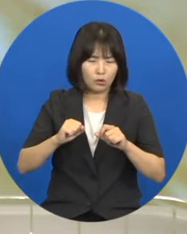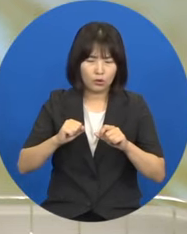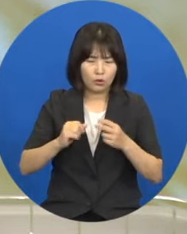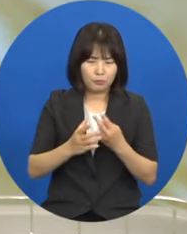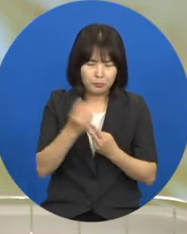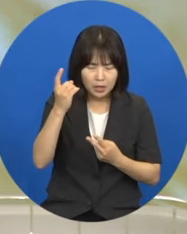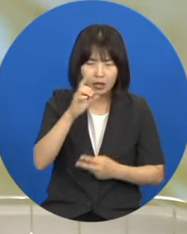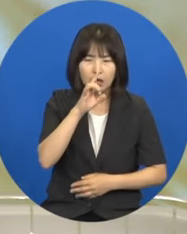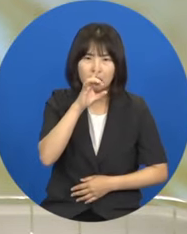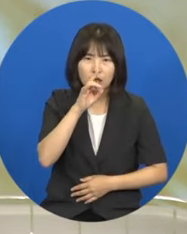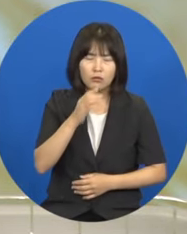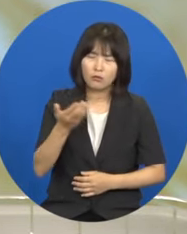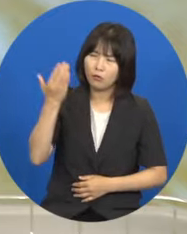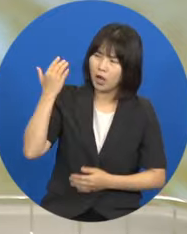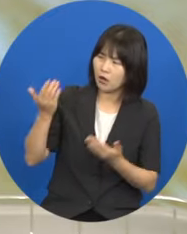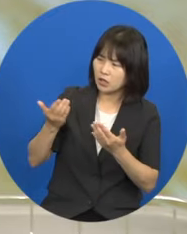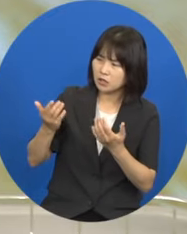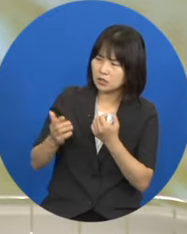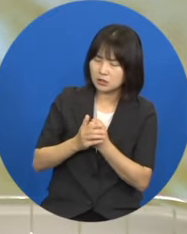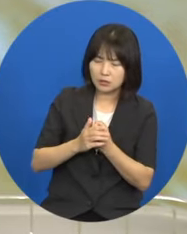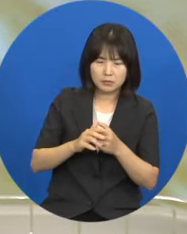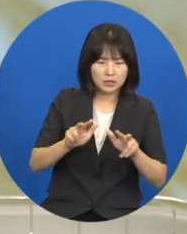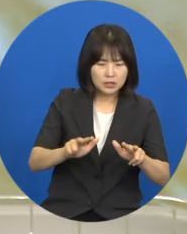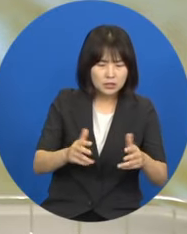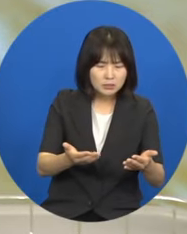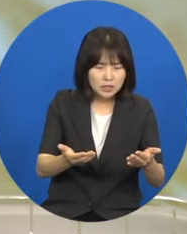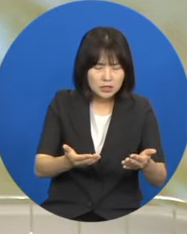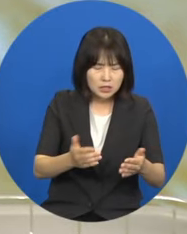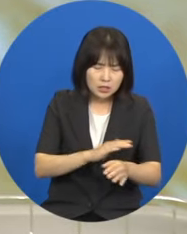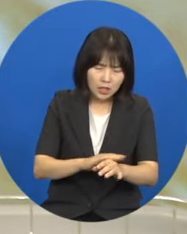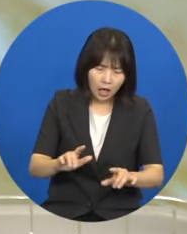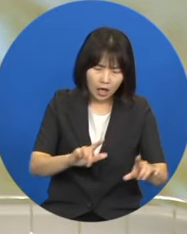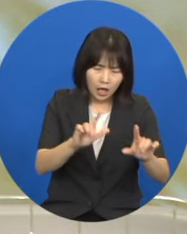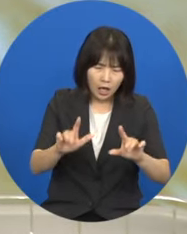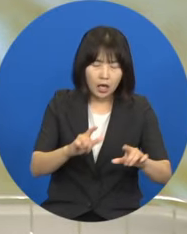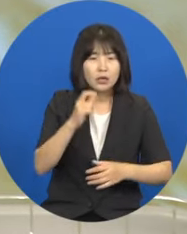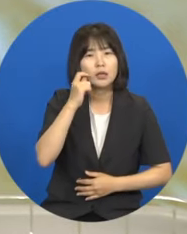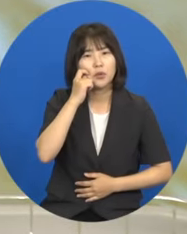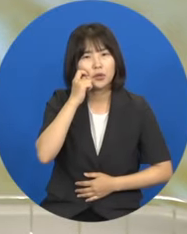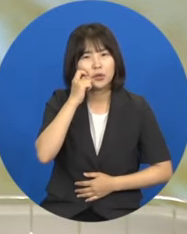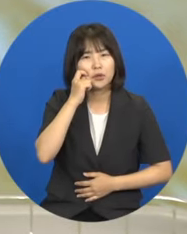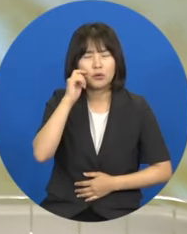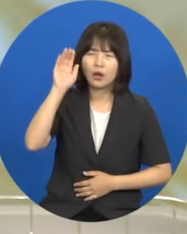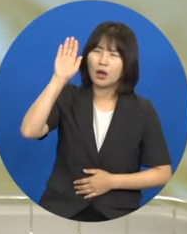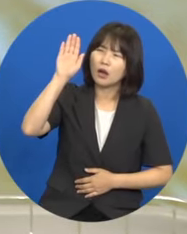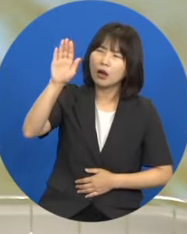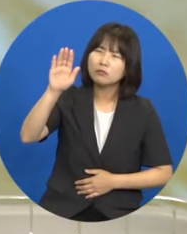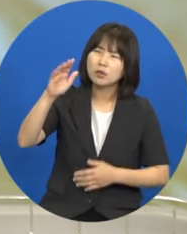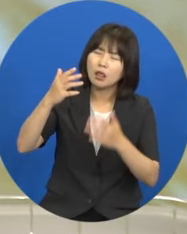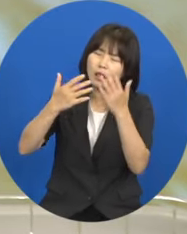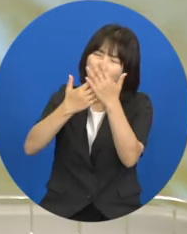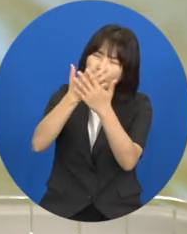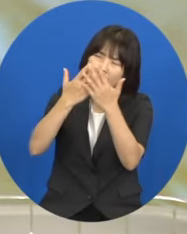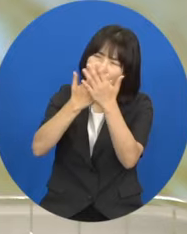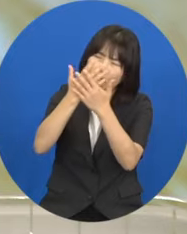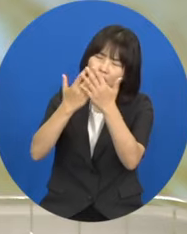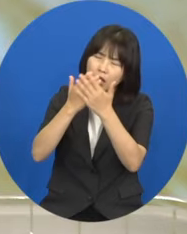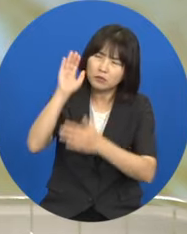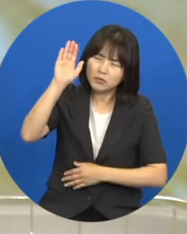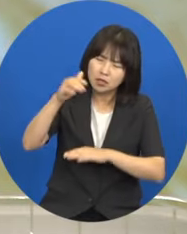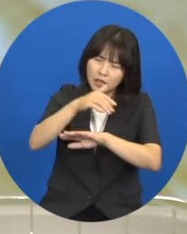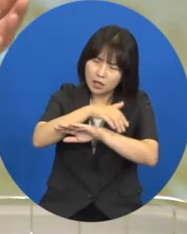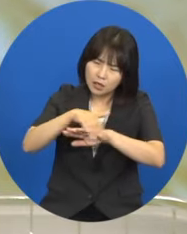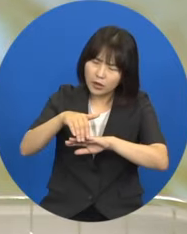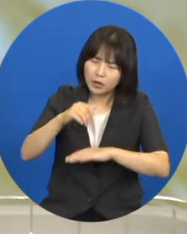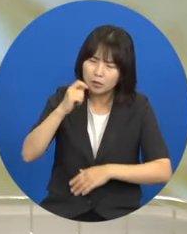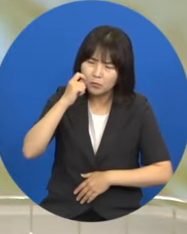과거의 일 때문에 현재의 일을 잘 살아내지 못하고 심지어 앞날이 깜깜해서 미래를 계획할 수 없을